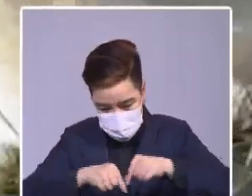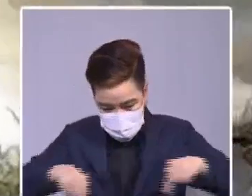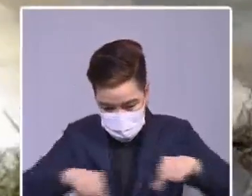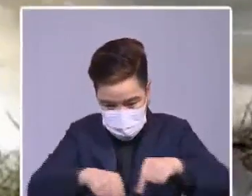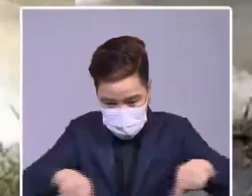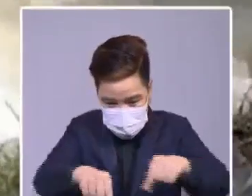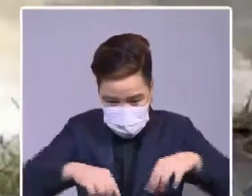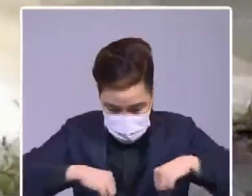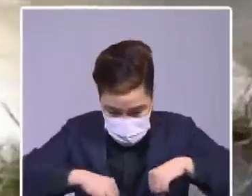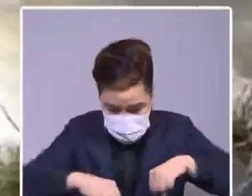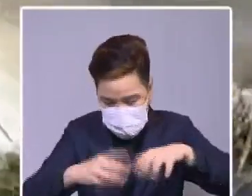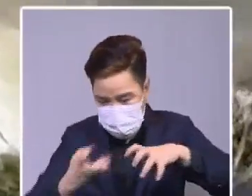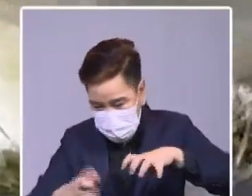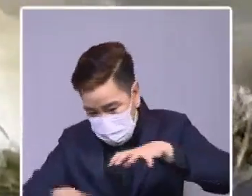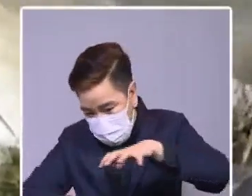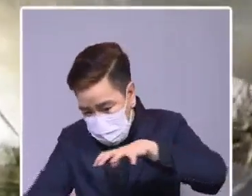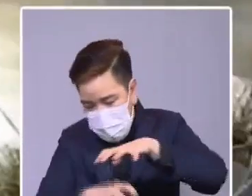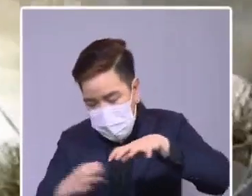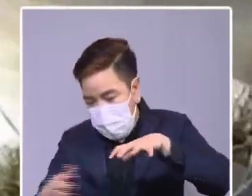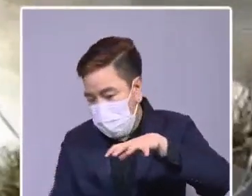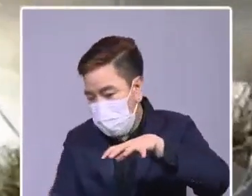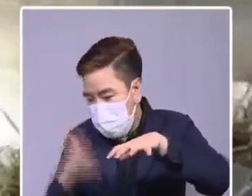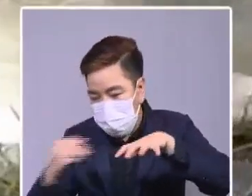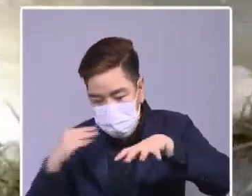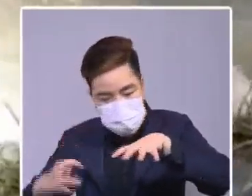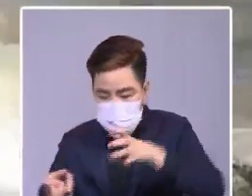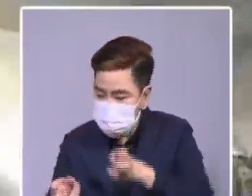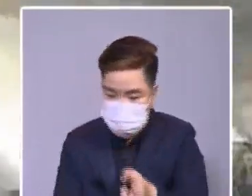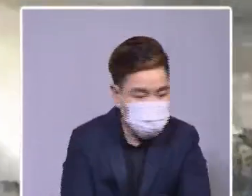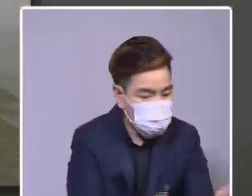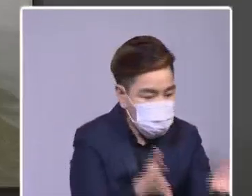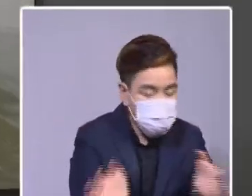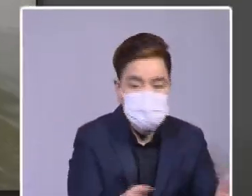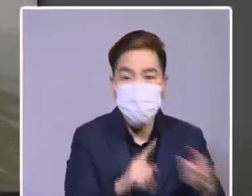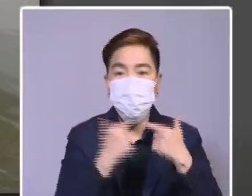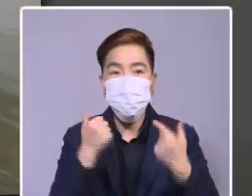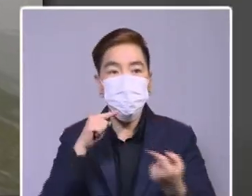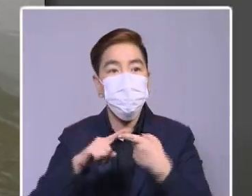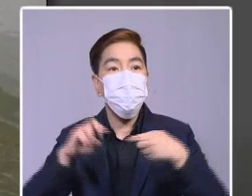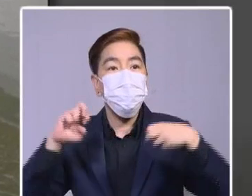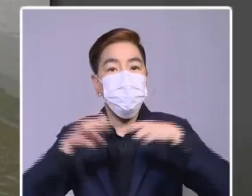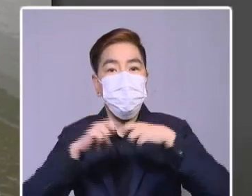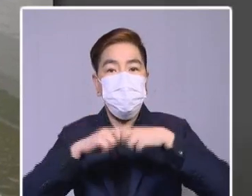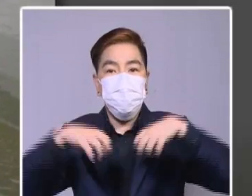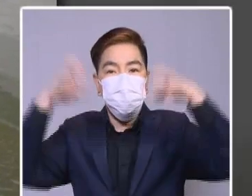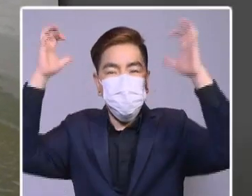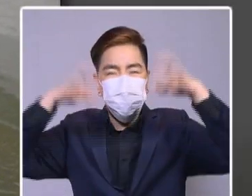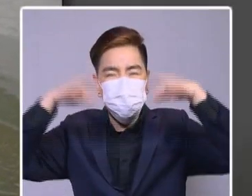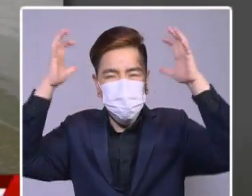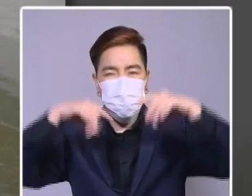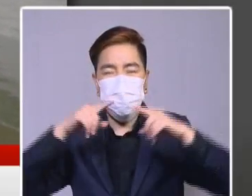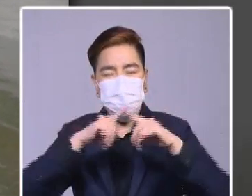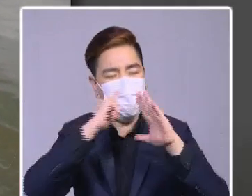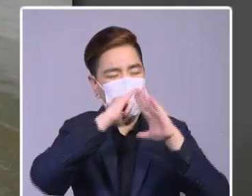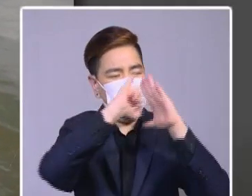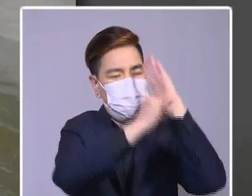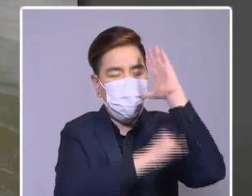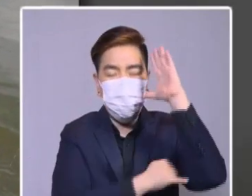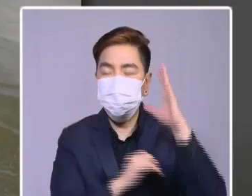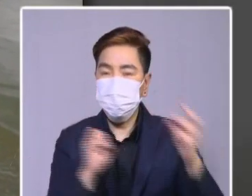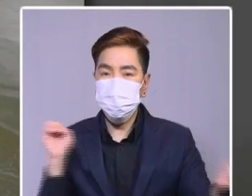กระแสน้ำด้วยโดยเป็นการชี้แจงจากการรถไฟแห่งประเทศไทยนะคะบอกว่าตอนนี้สถานการณ์ฝนตกหนักอย่างต่อเนื่องในหลายพื้นที่